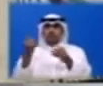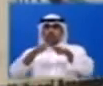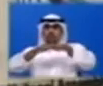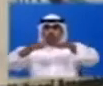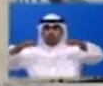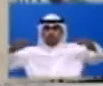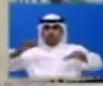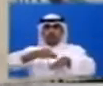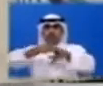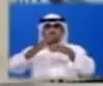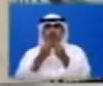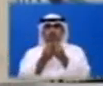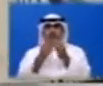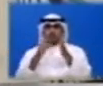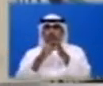المجتمع